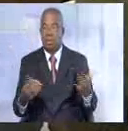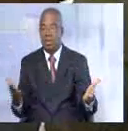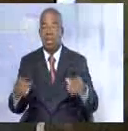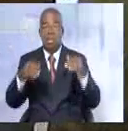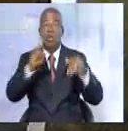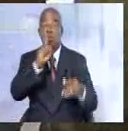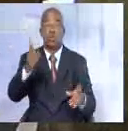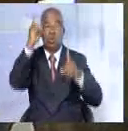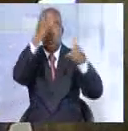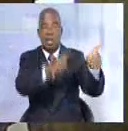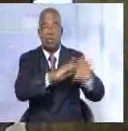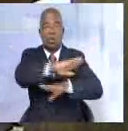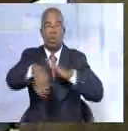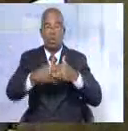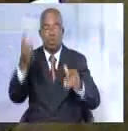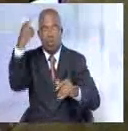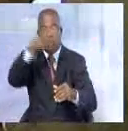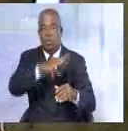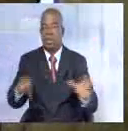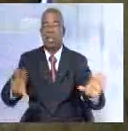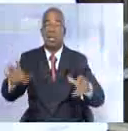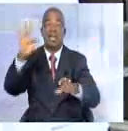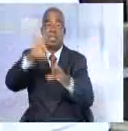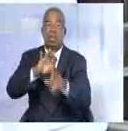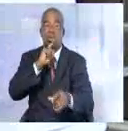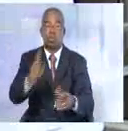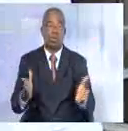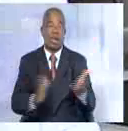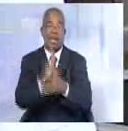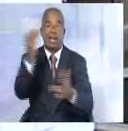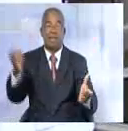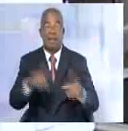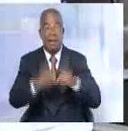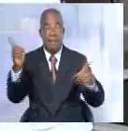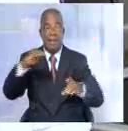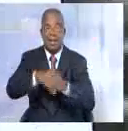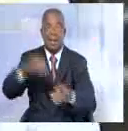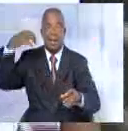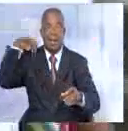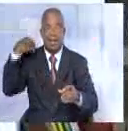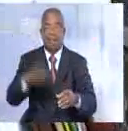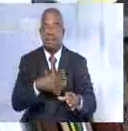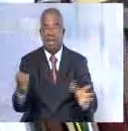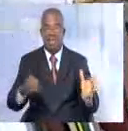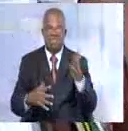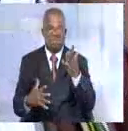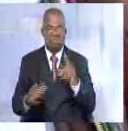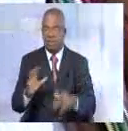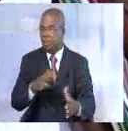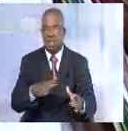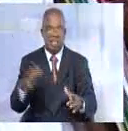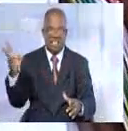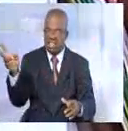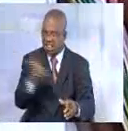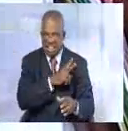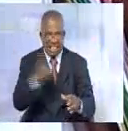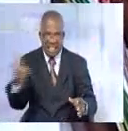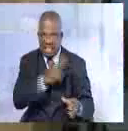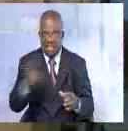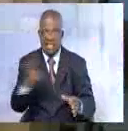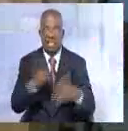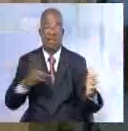de meilleures conditions. Mais hier, à Conakry, il y a eu des échauffourées et les militants de l'opposition et ceux du parti au